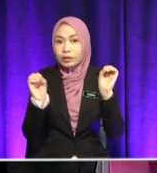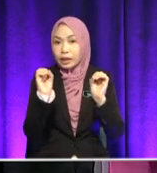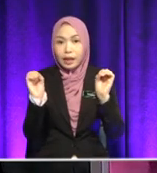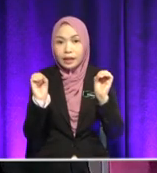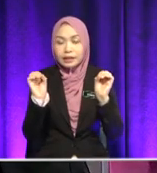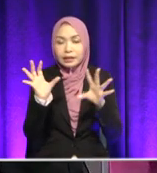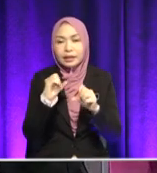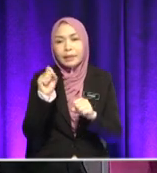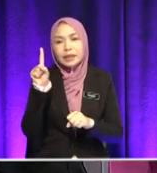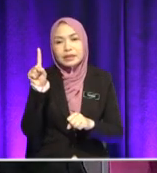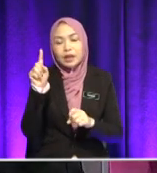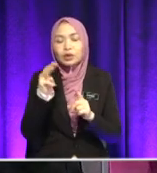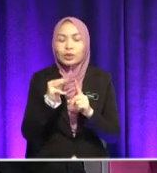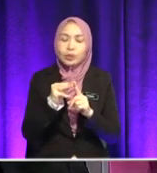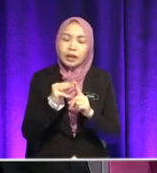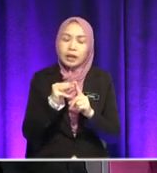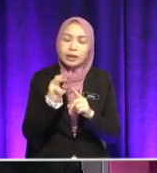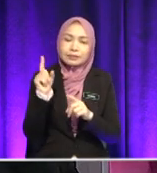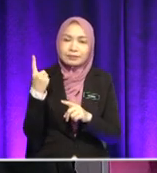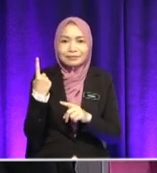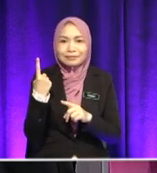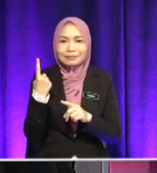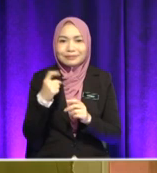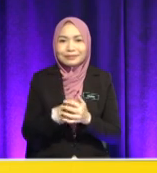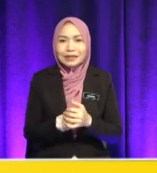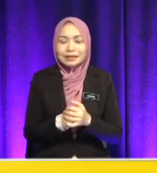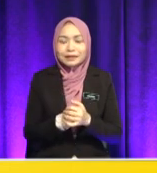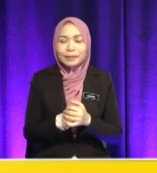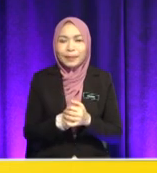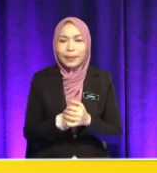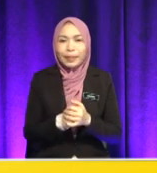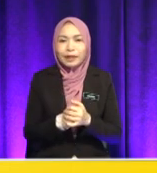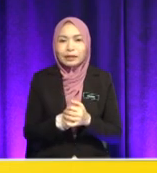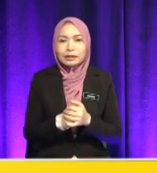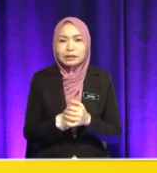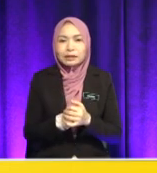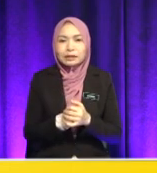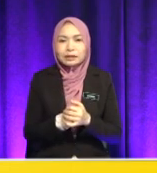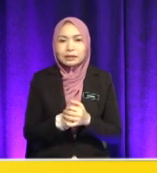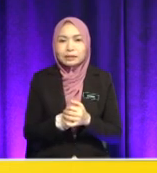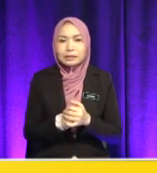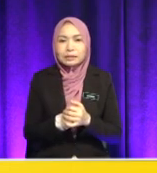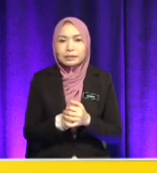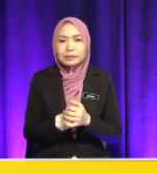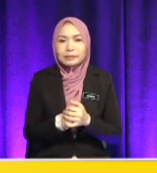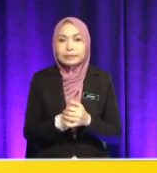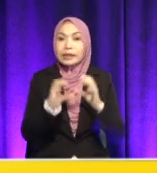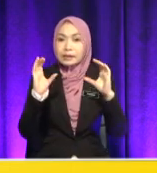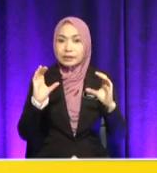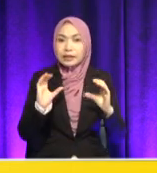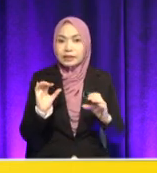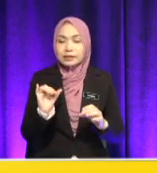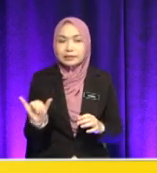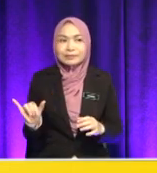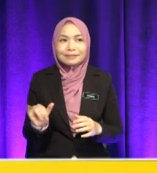ingat satu yang pertama itu wajib yang kedua wajib yang ini boleh gunakan itu Oke boleh boleh gitu caranya satu